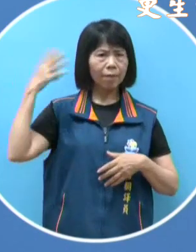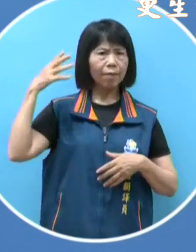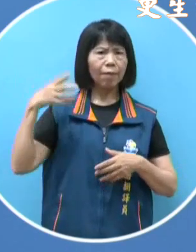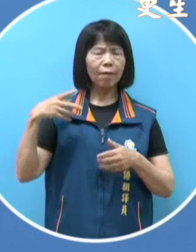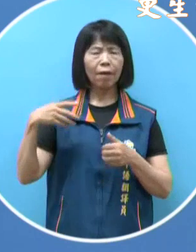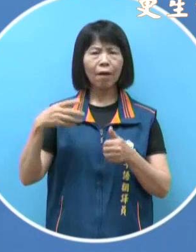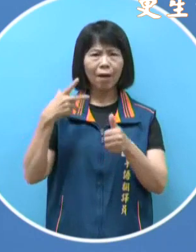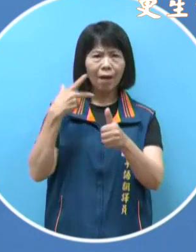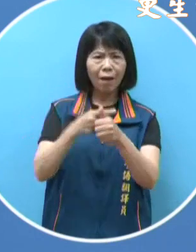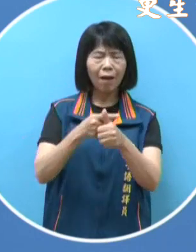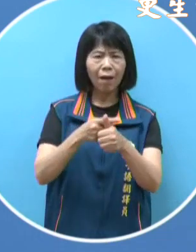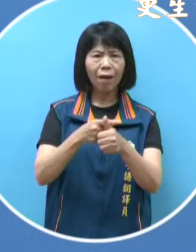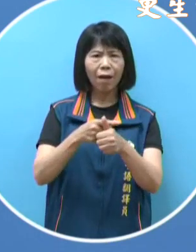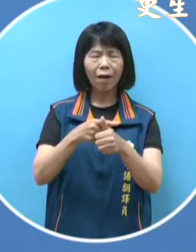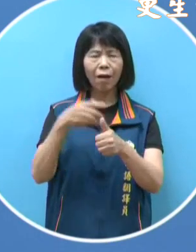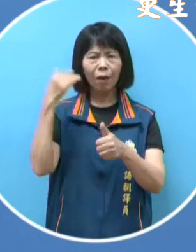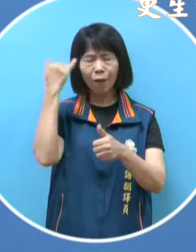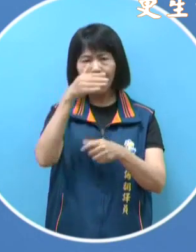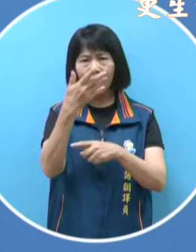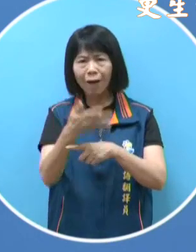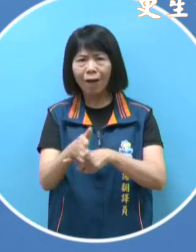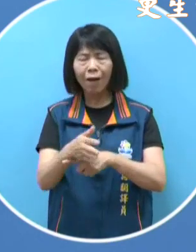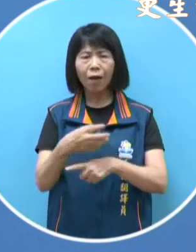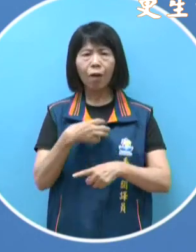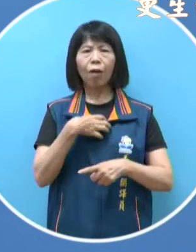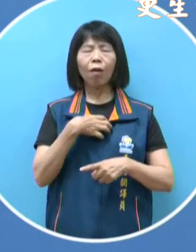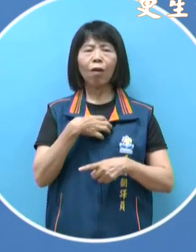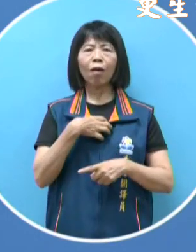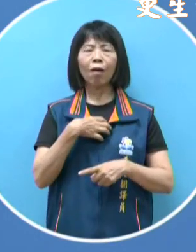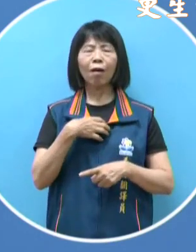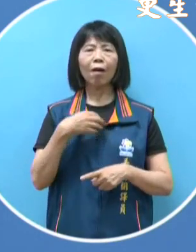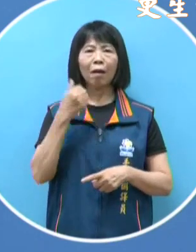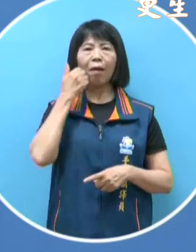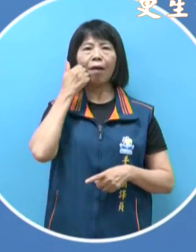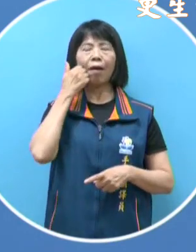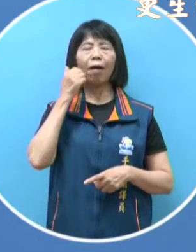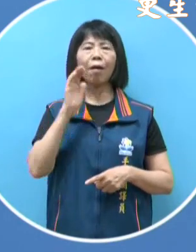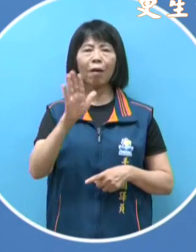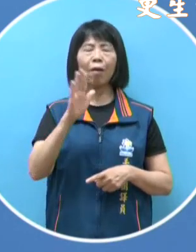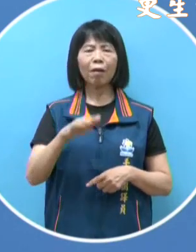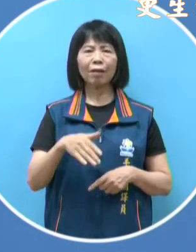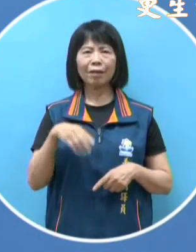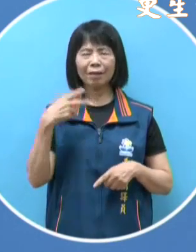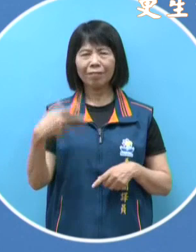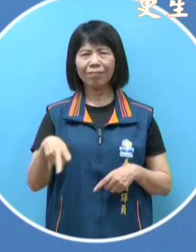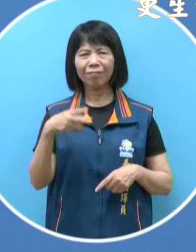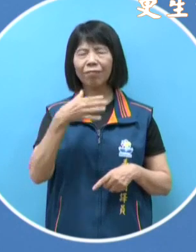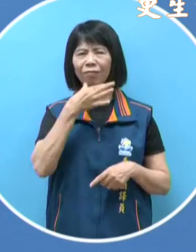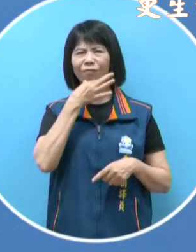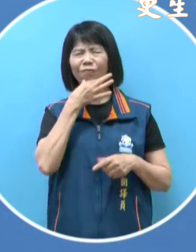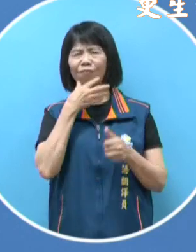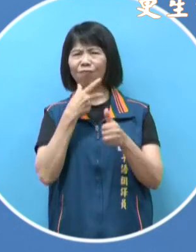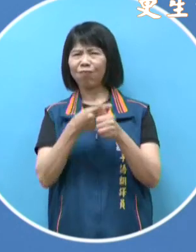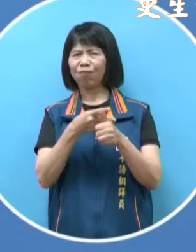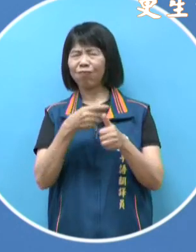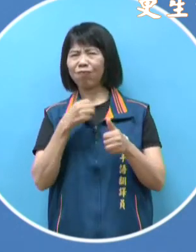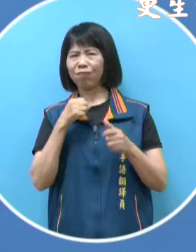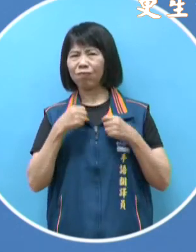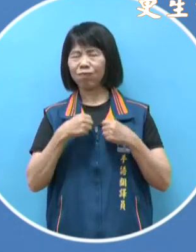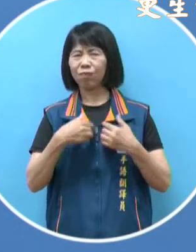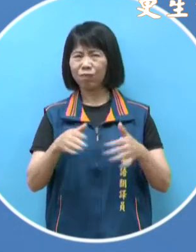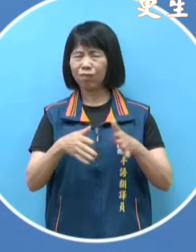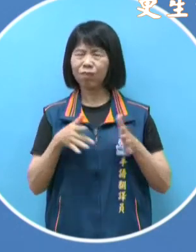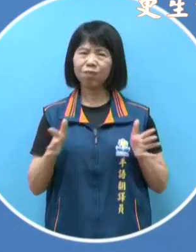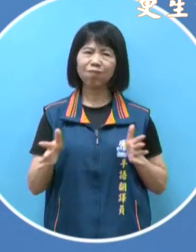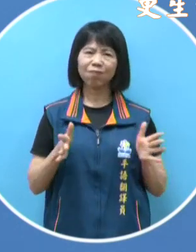生的一些问题，所以会有一些恐惧跟害怕，甚至有些疑虑哈。因此呢，我们在今天哈提